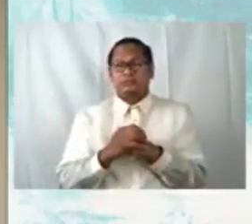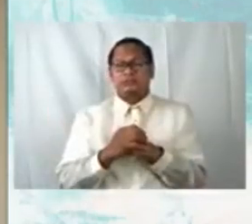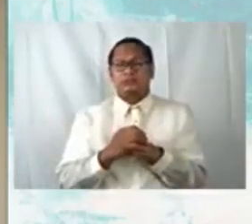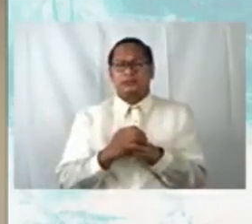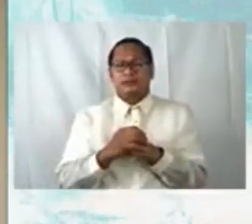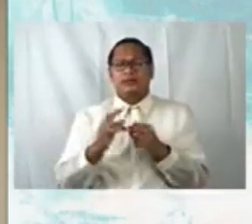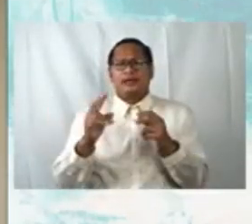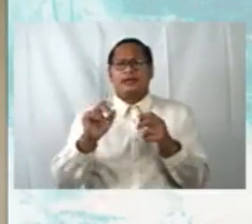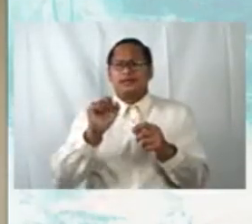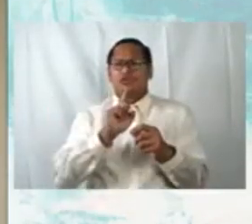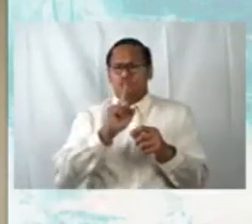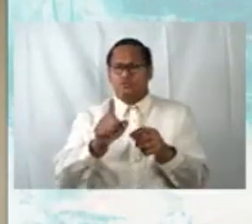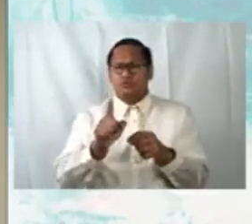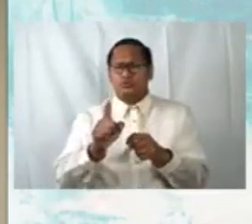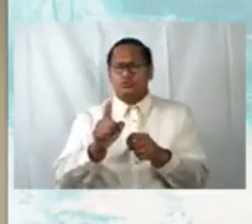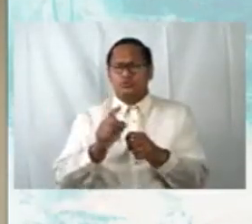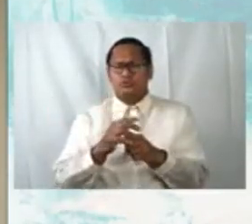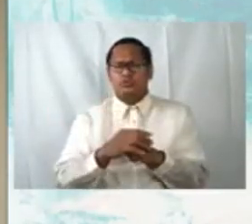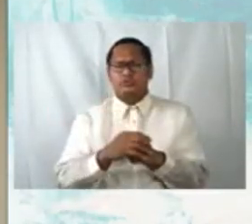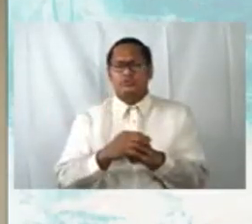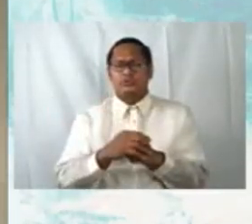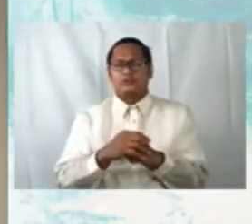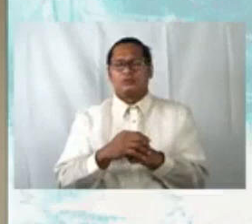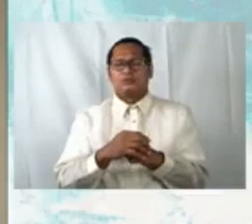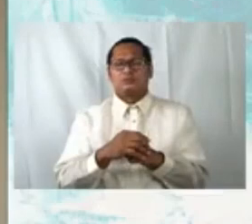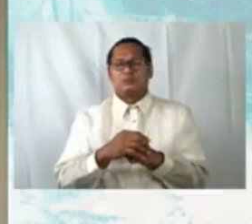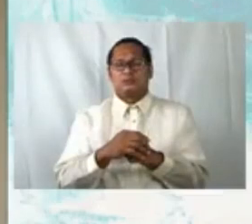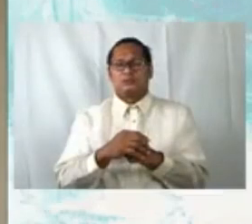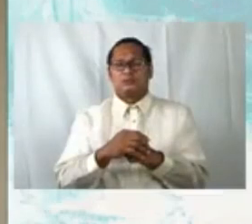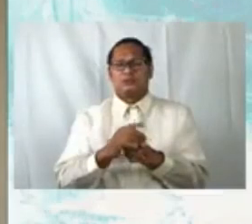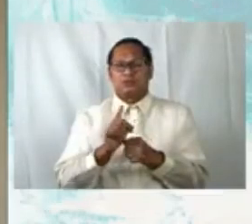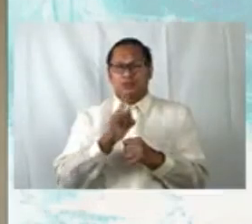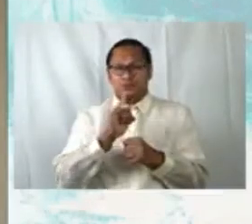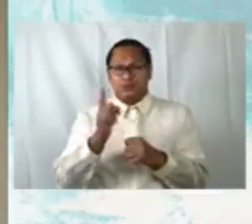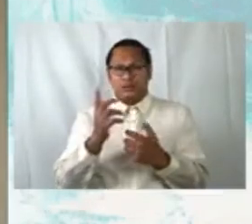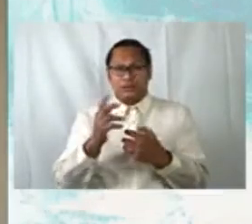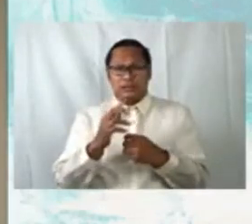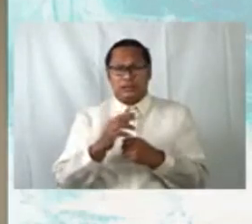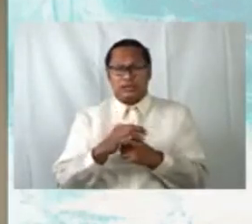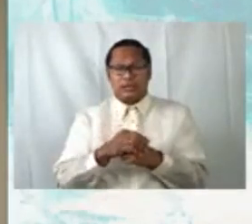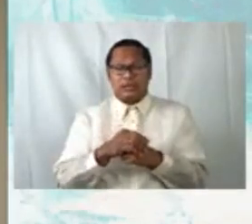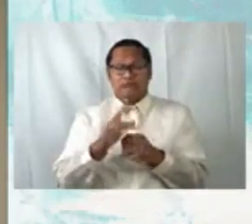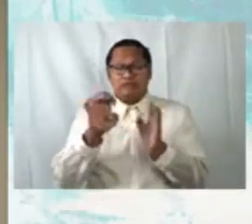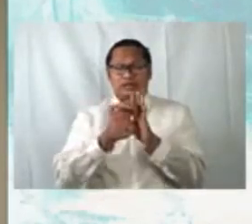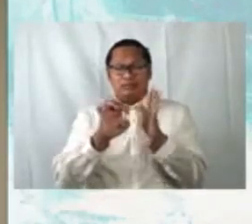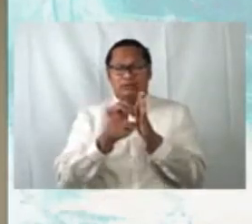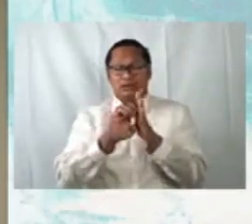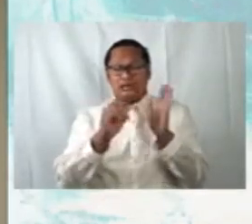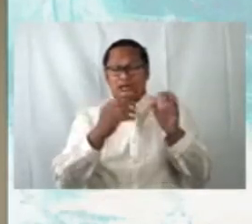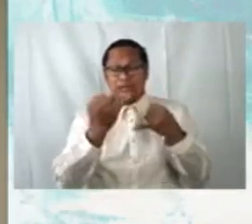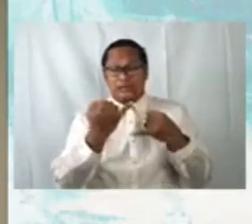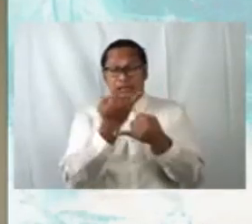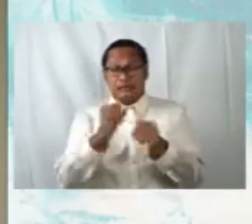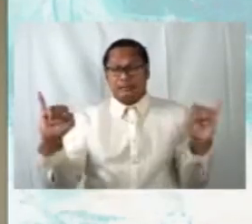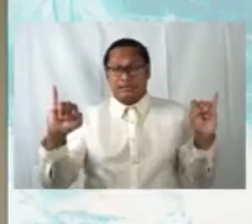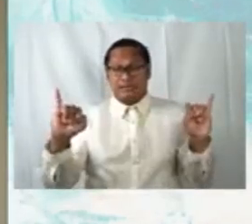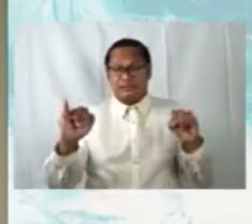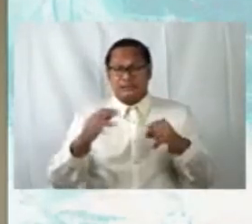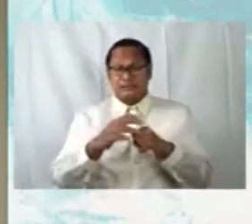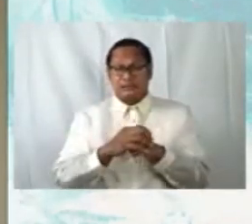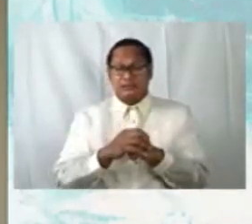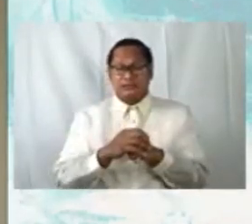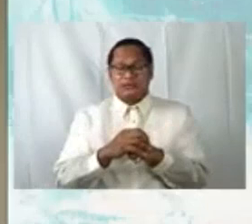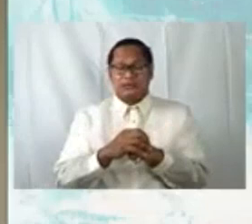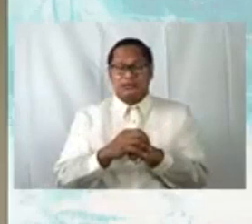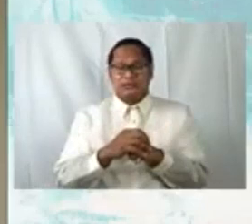ay sa totoo lang ay araw, ito ay dapat pag sinabi mong independence